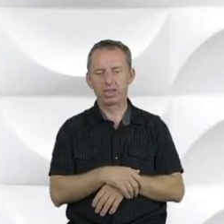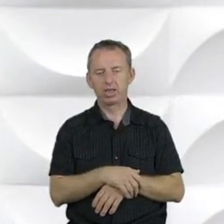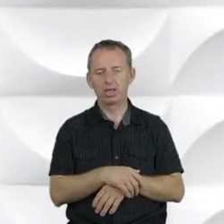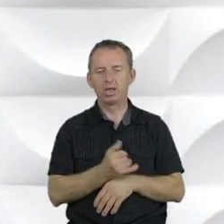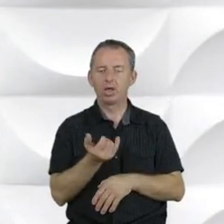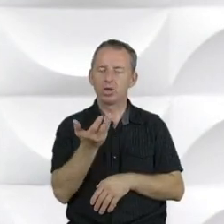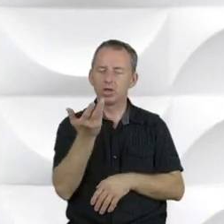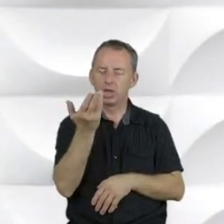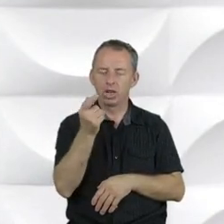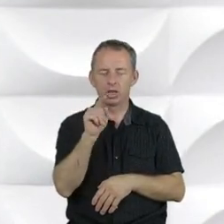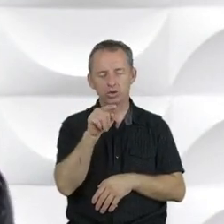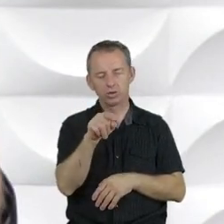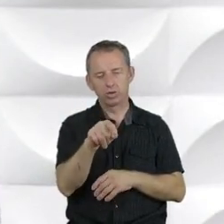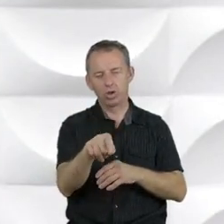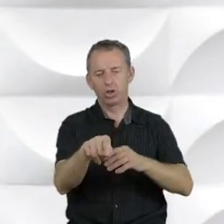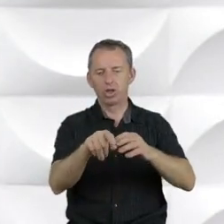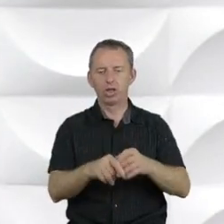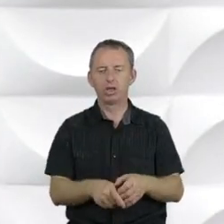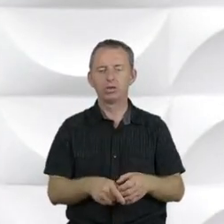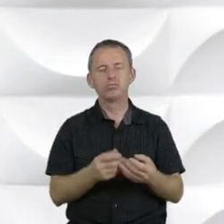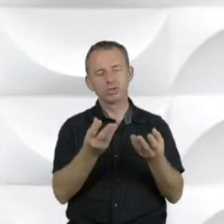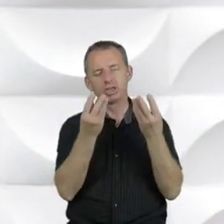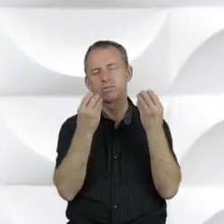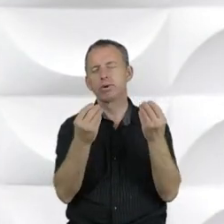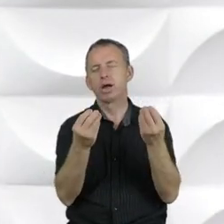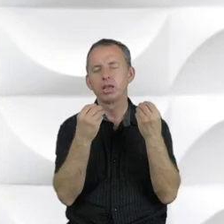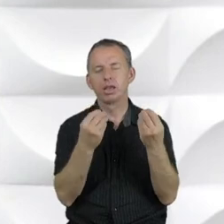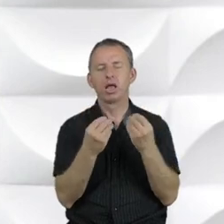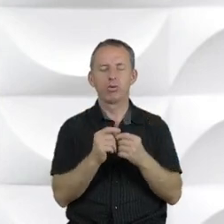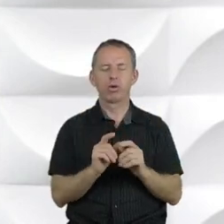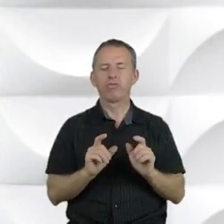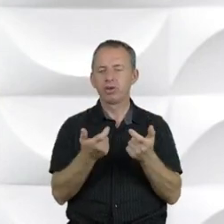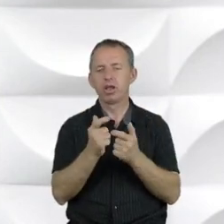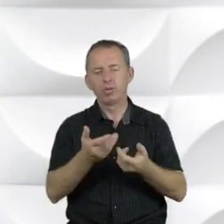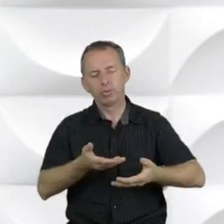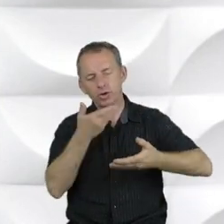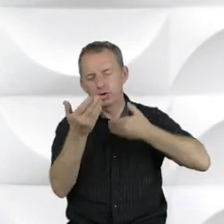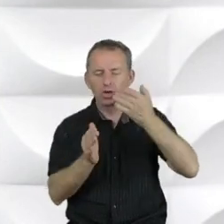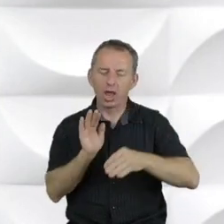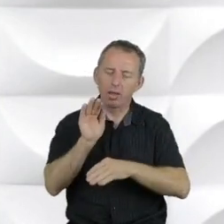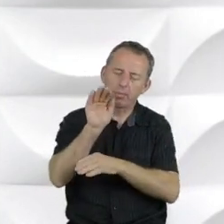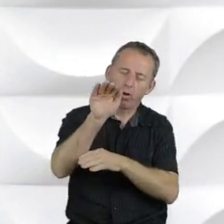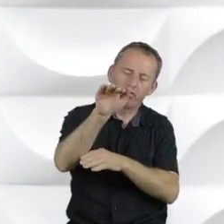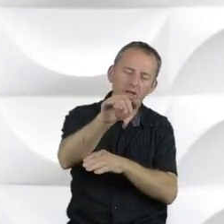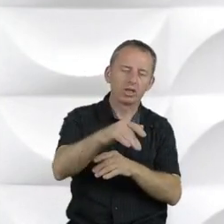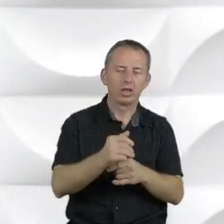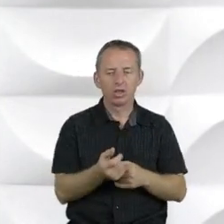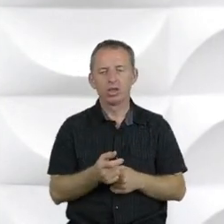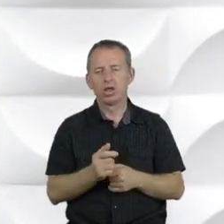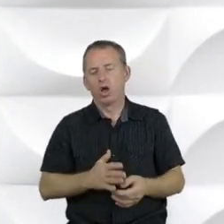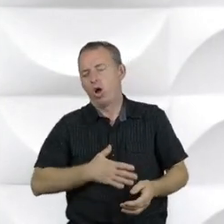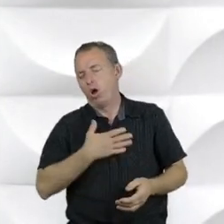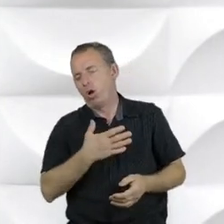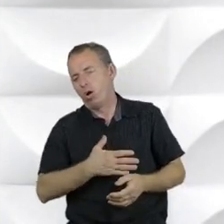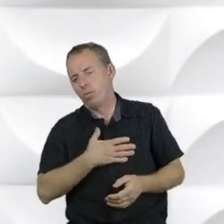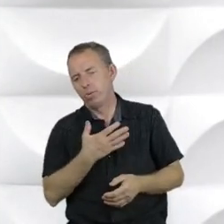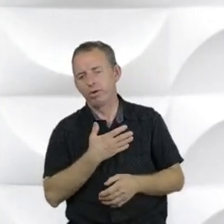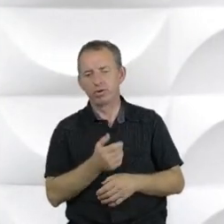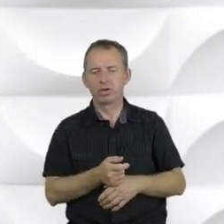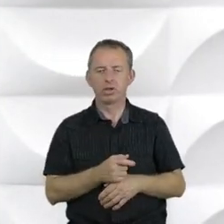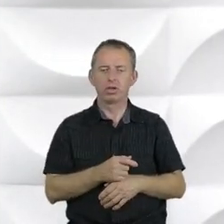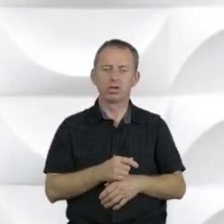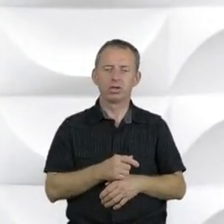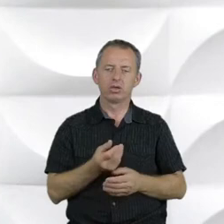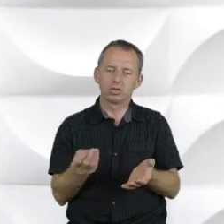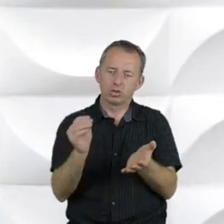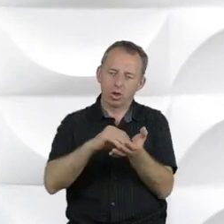Ileż to sensacji, ile to przepowiedni, ile to obaw, ile to